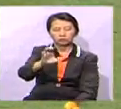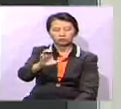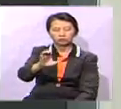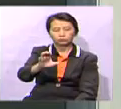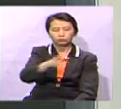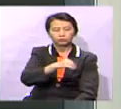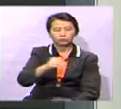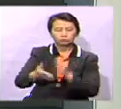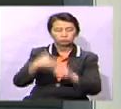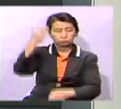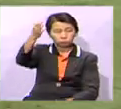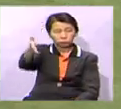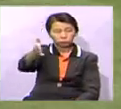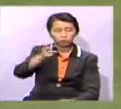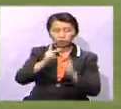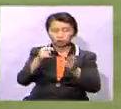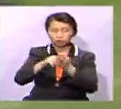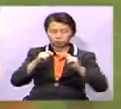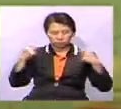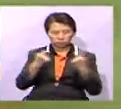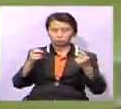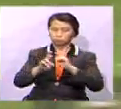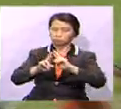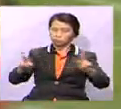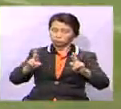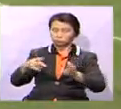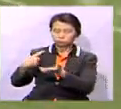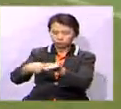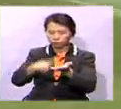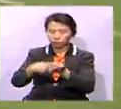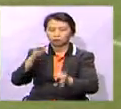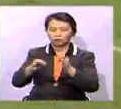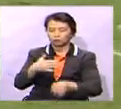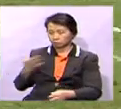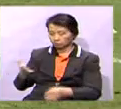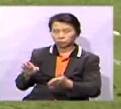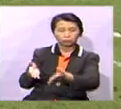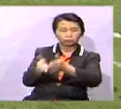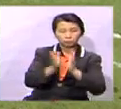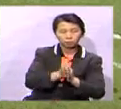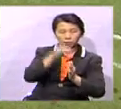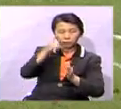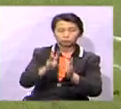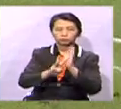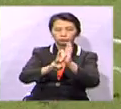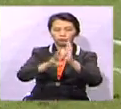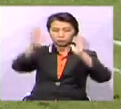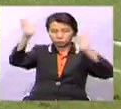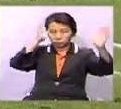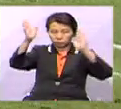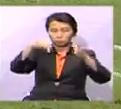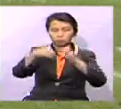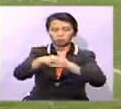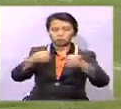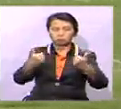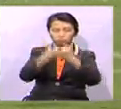AFC musim depan. Tambah beliau, pasukannya bersedia untuk berbincang sekiranya mereka diminta untuk mewakili Malaysia dalam